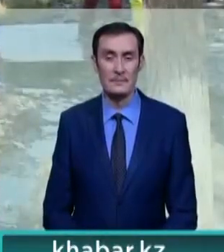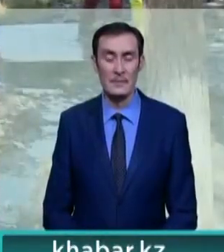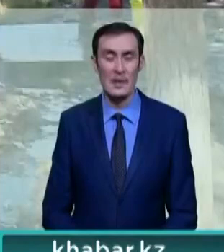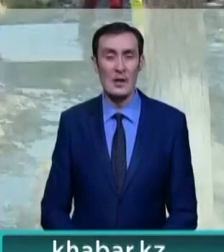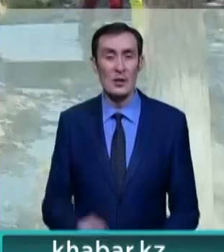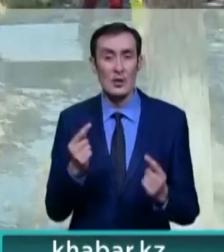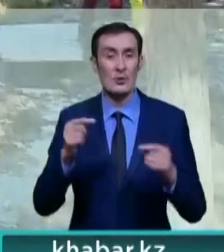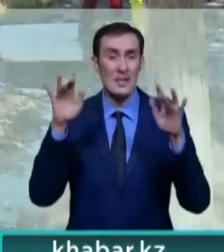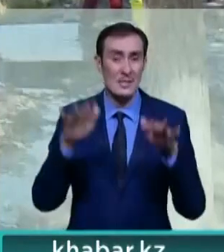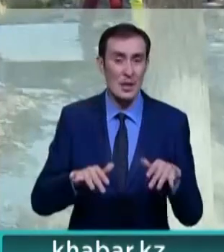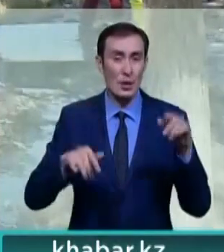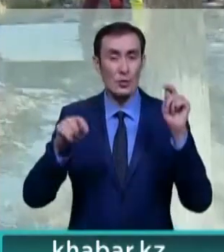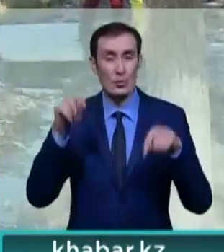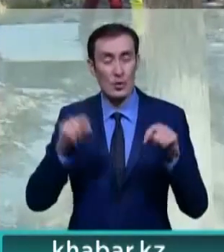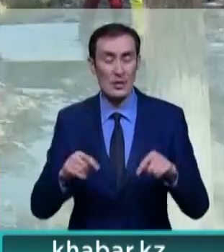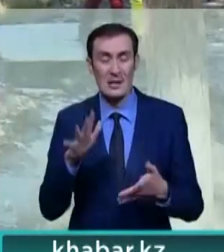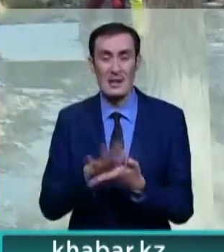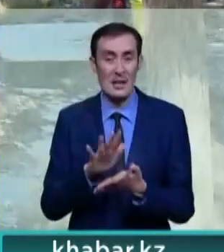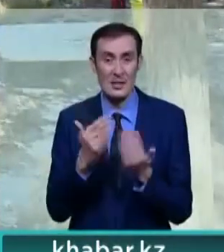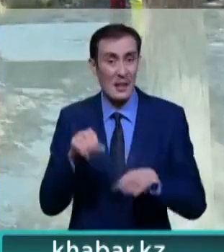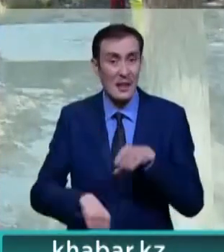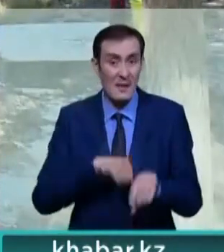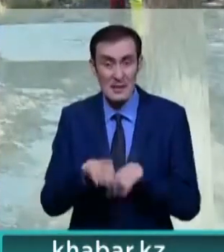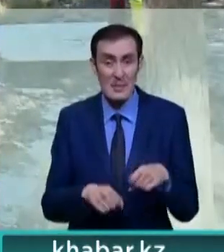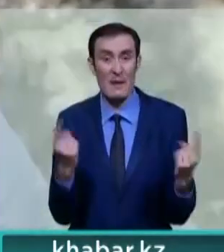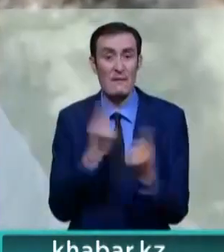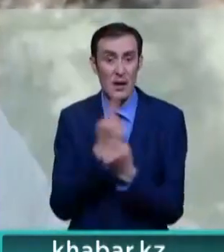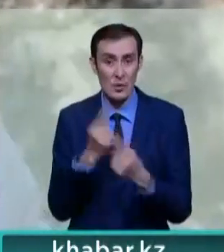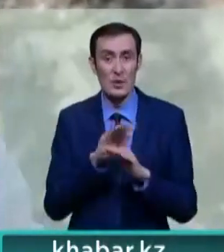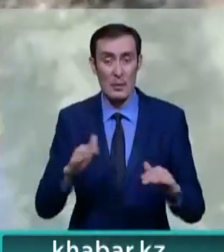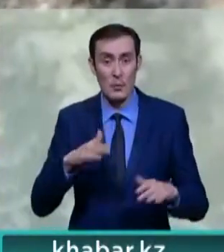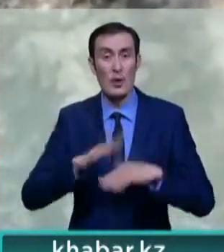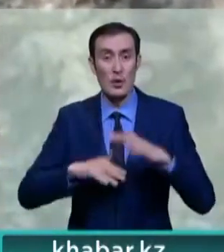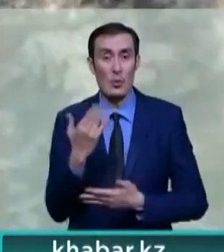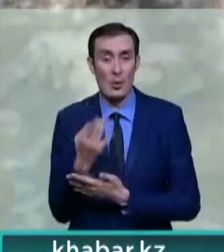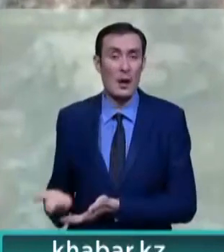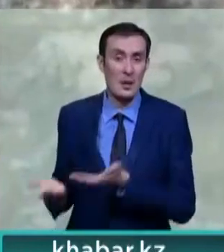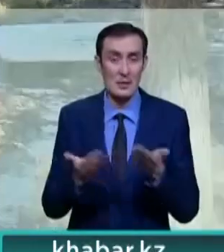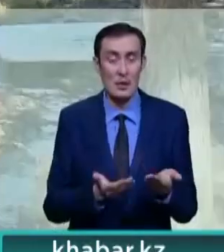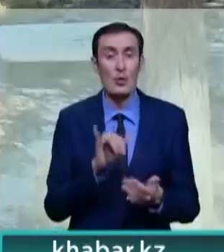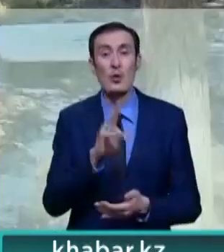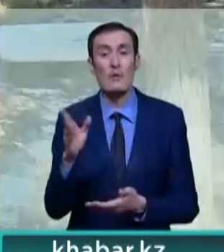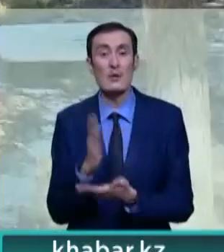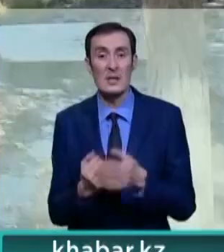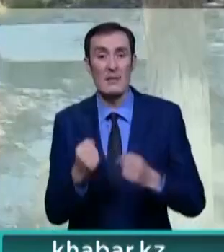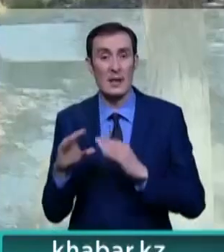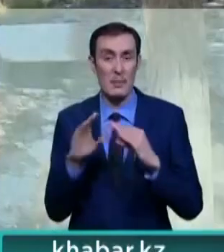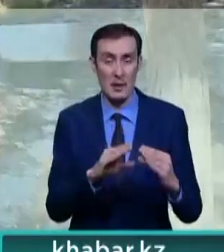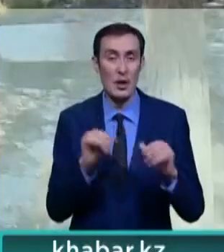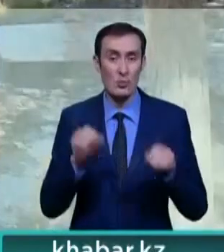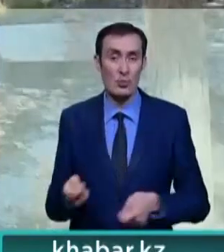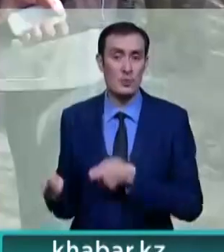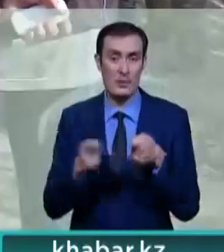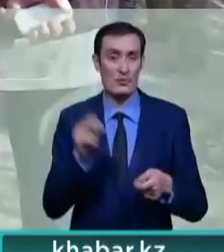Как дождь и снег, везде грязь. Сейчас я на велосипеде детей вожу, а потом на руках приходится. У кого есть автомобили, те возят детей в